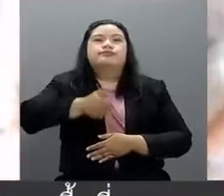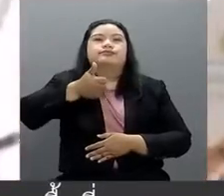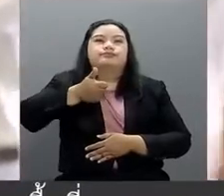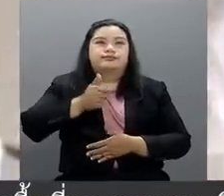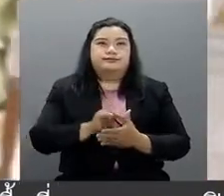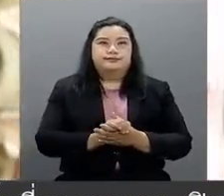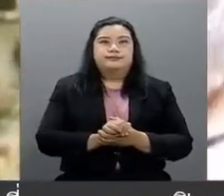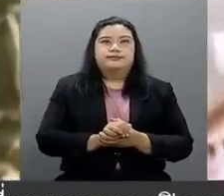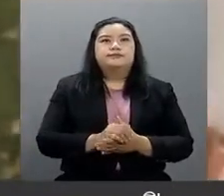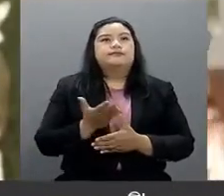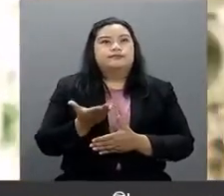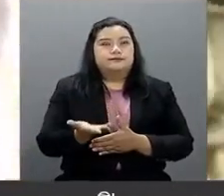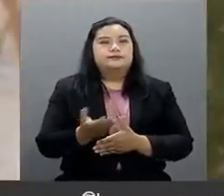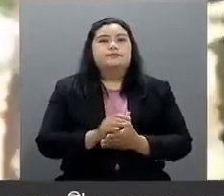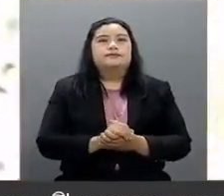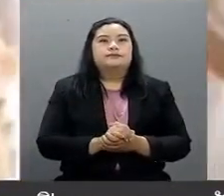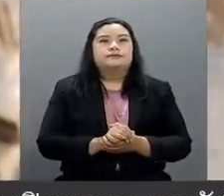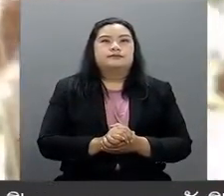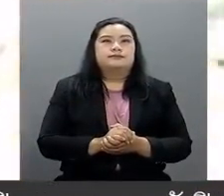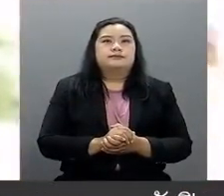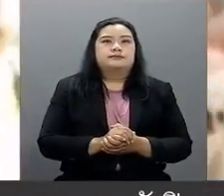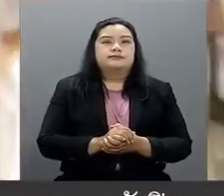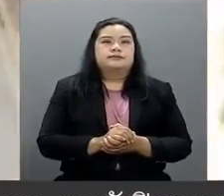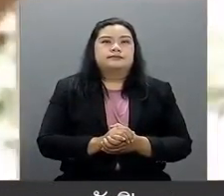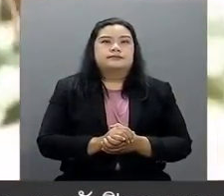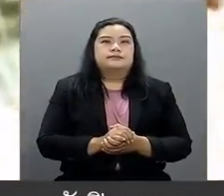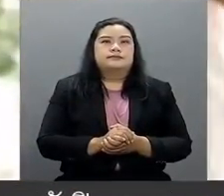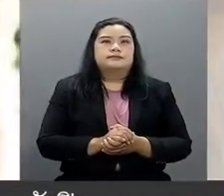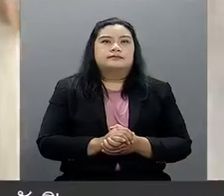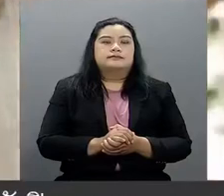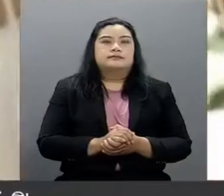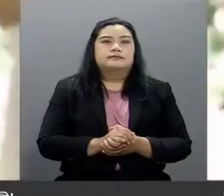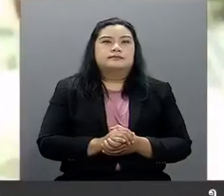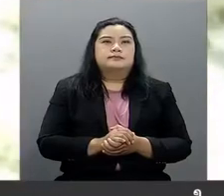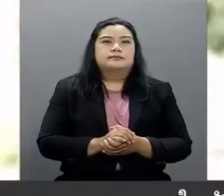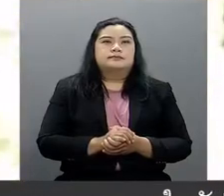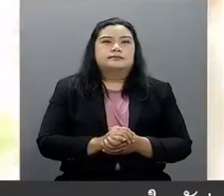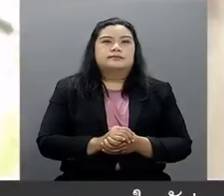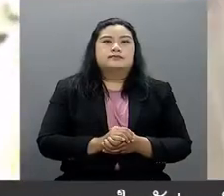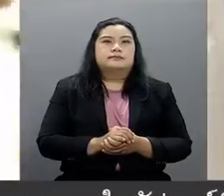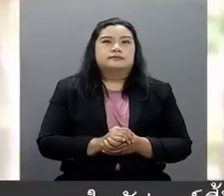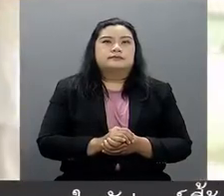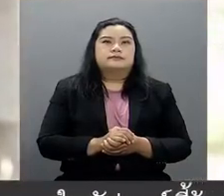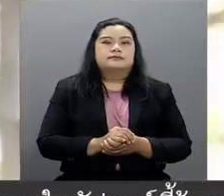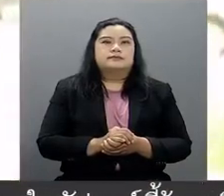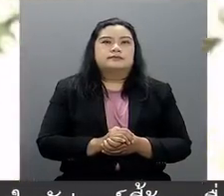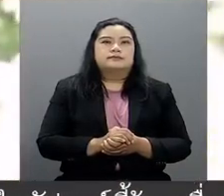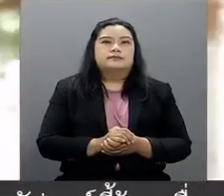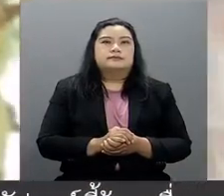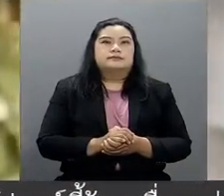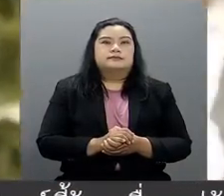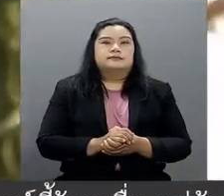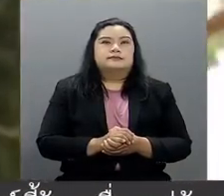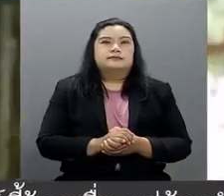ลมหายใจเข้าร้องลมหาย